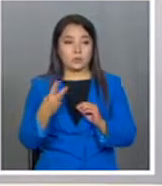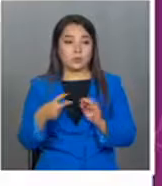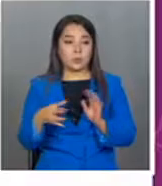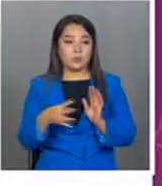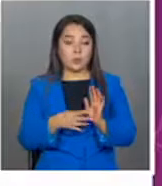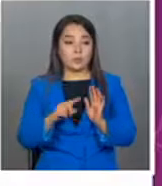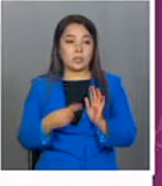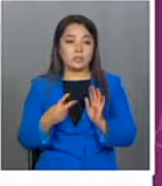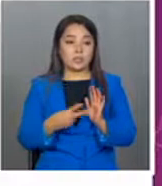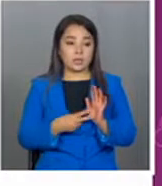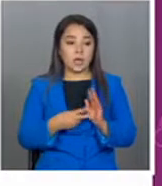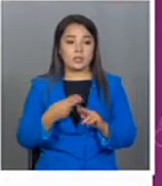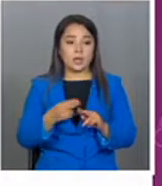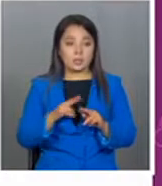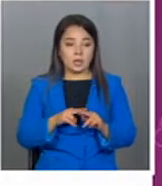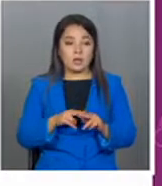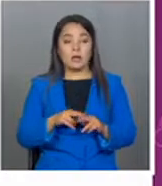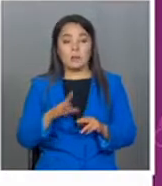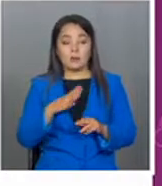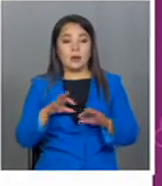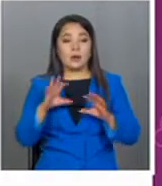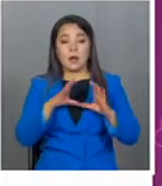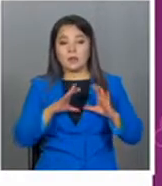329.7. Демек, ізделінді сақинаның ауданы